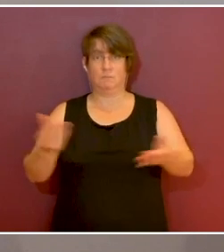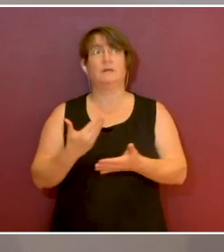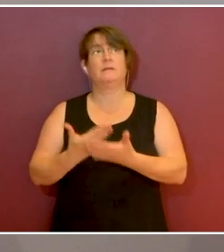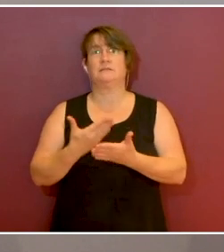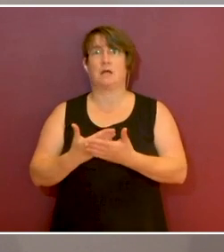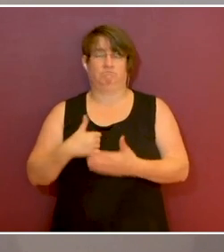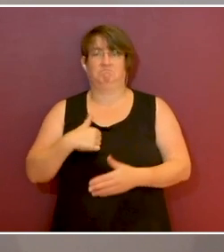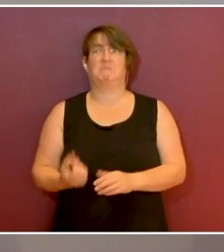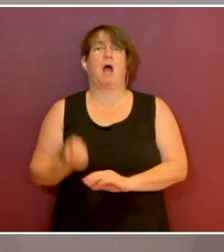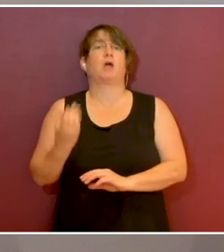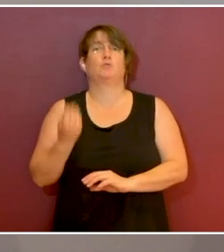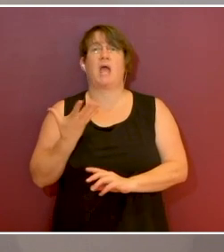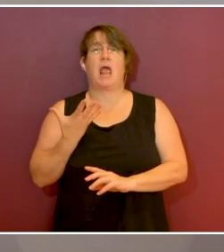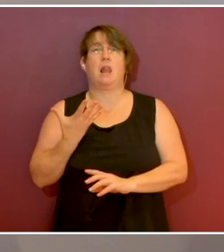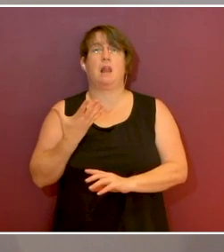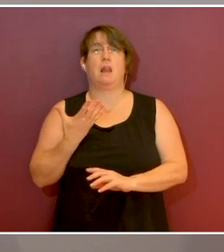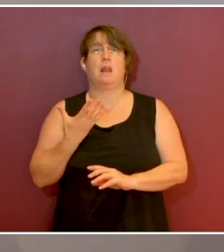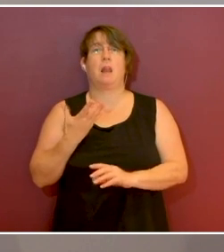aktuell sehe ich da keinen Handlungsbedarf.